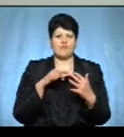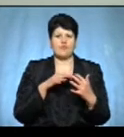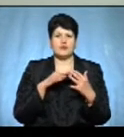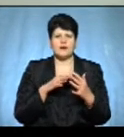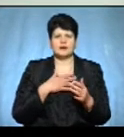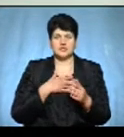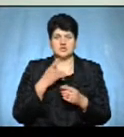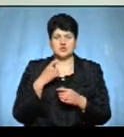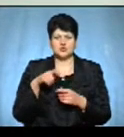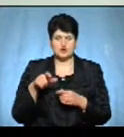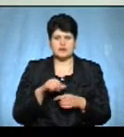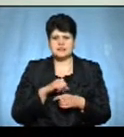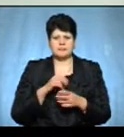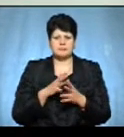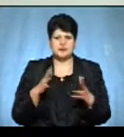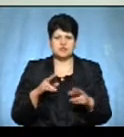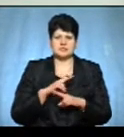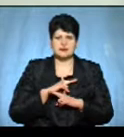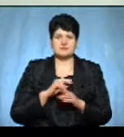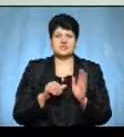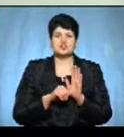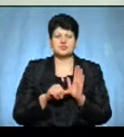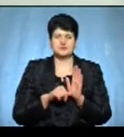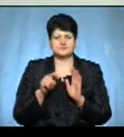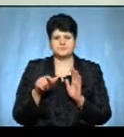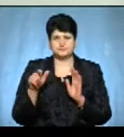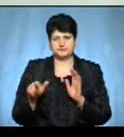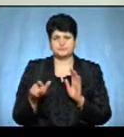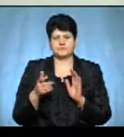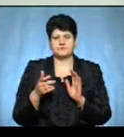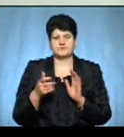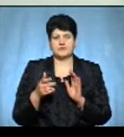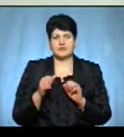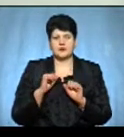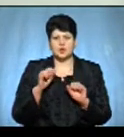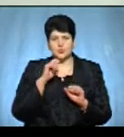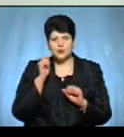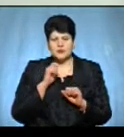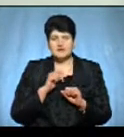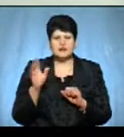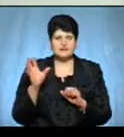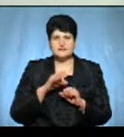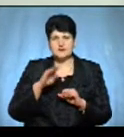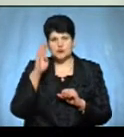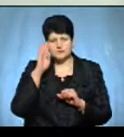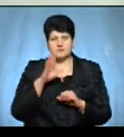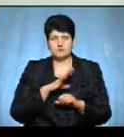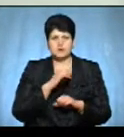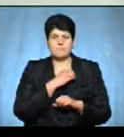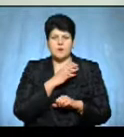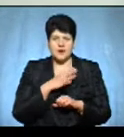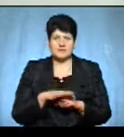і в нашій сотні найбільше загиблих – це 6 героїв. 6 героїв Небесної Сотні, герої України, і фактично всі хлопці були